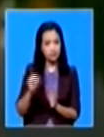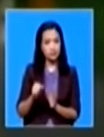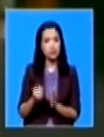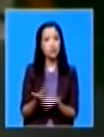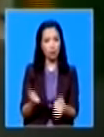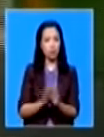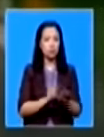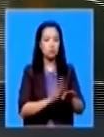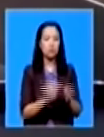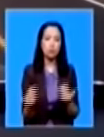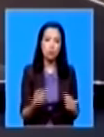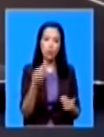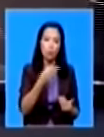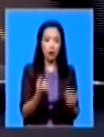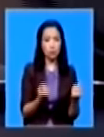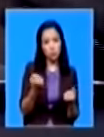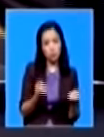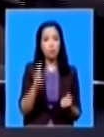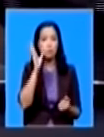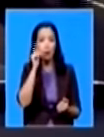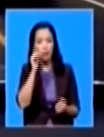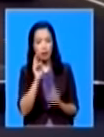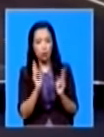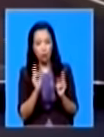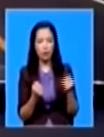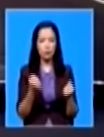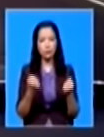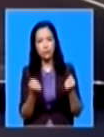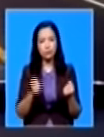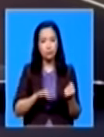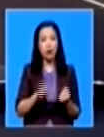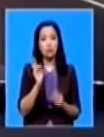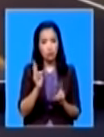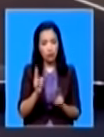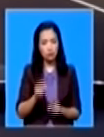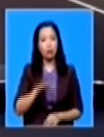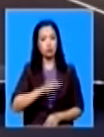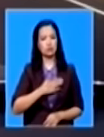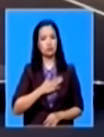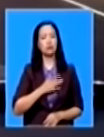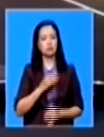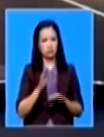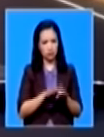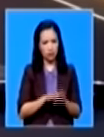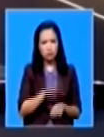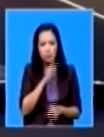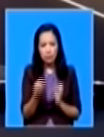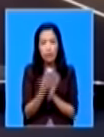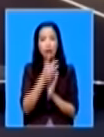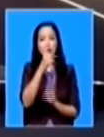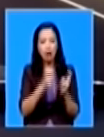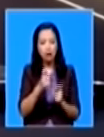ครัวต้องเตือนลูกหลานในการใช้รถใช้ถนนพ่อแม่ก็ต้องระวังในการขับรถใช่ไหมเพราะมันพอสูญเสียขึ้นมามันทุกคนมันแทนที่มีความสุ